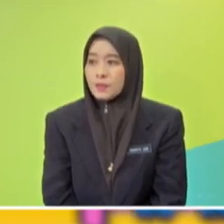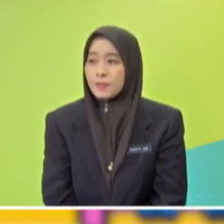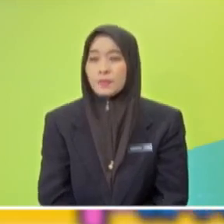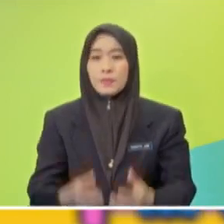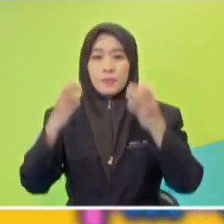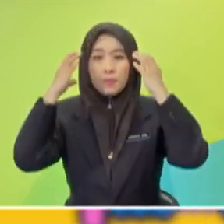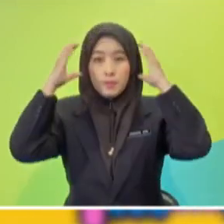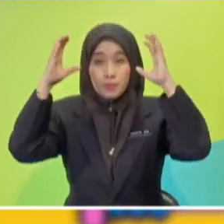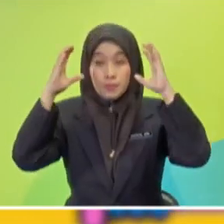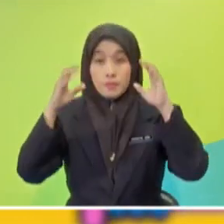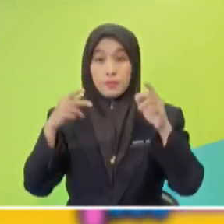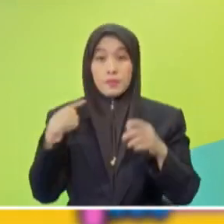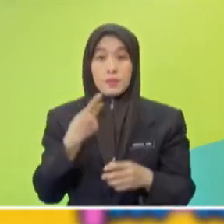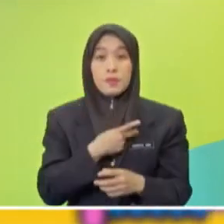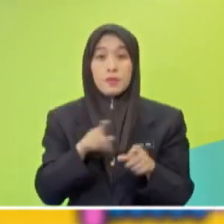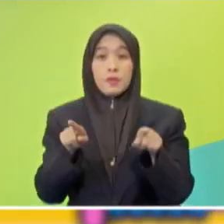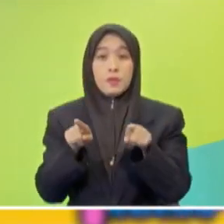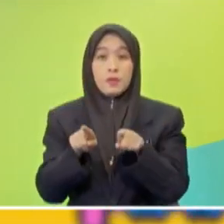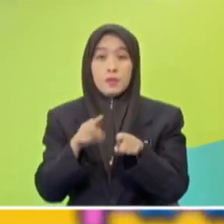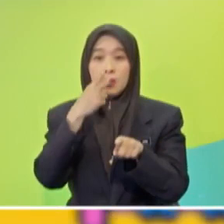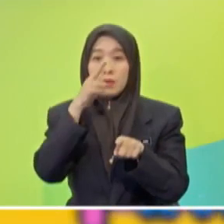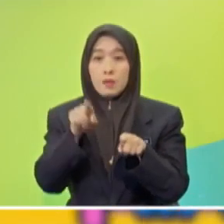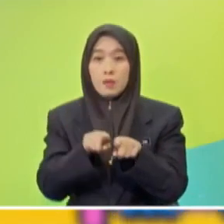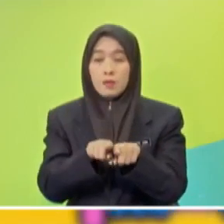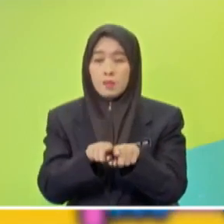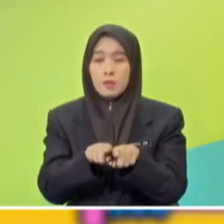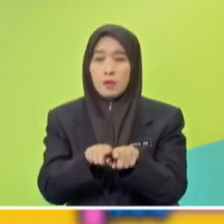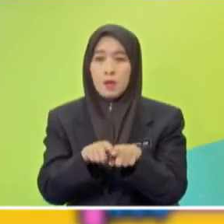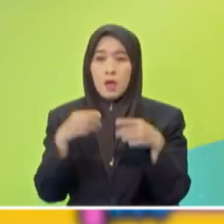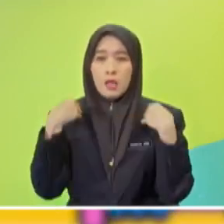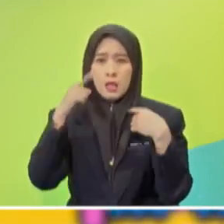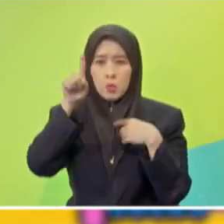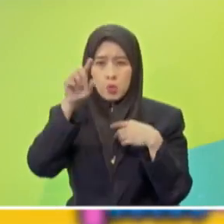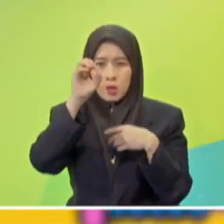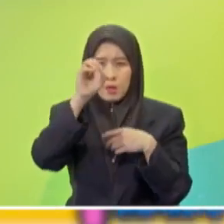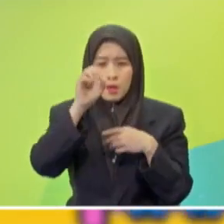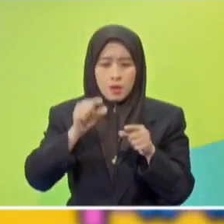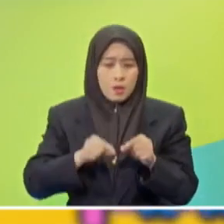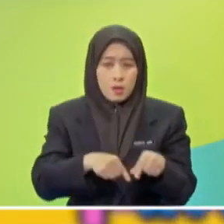boleh boleh Oke coba kita ada satu sifat segitiga